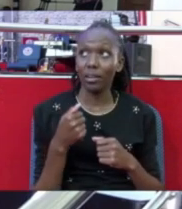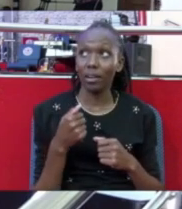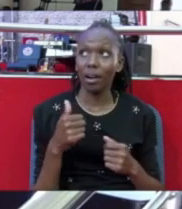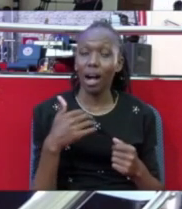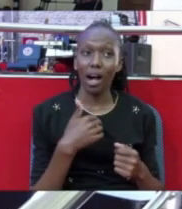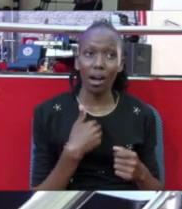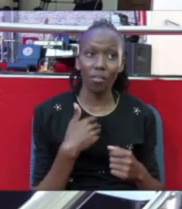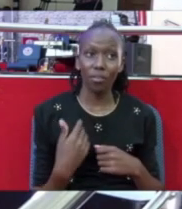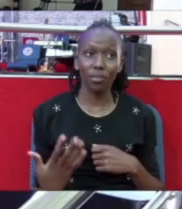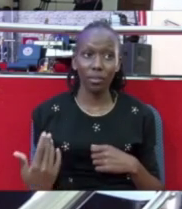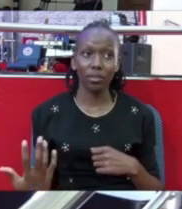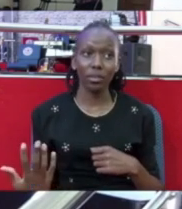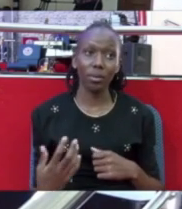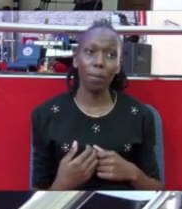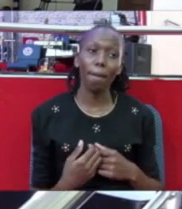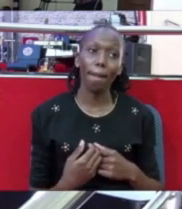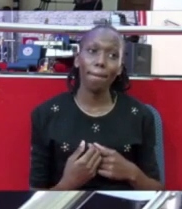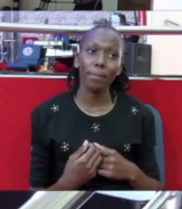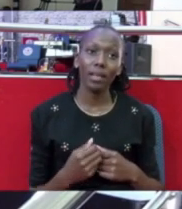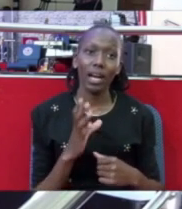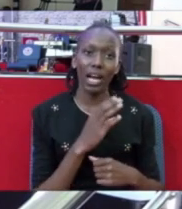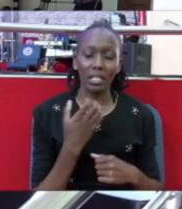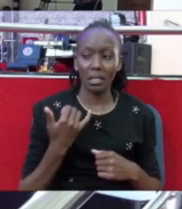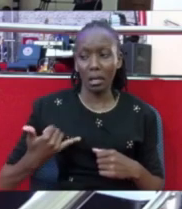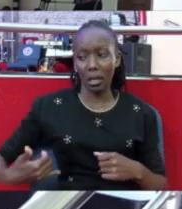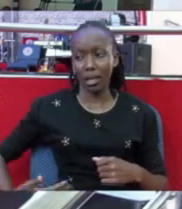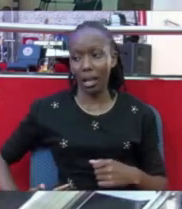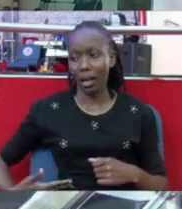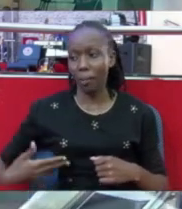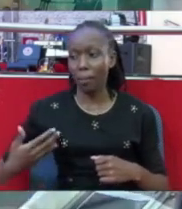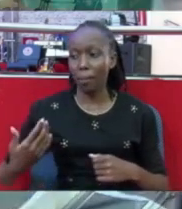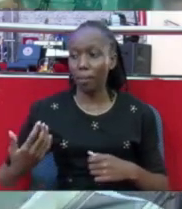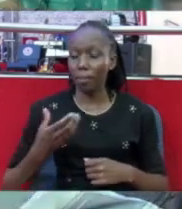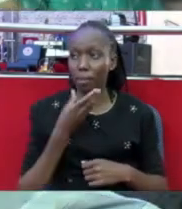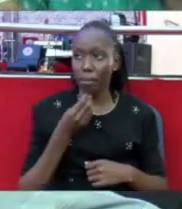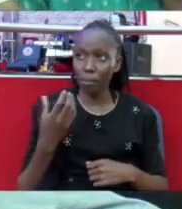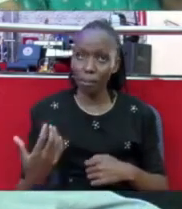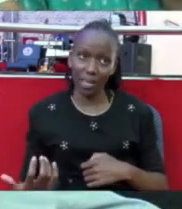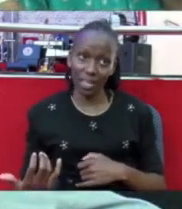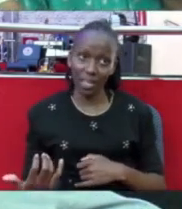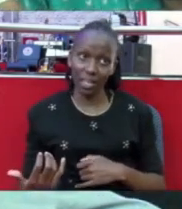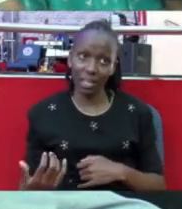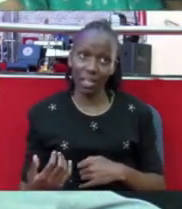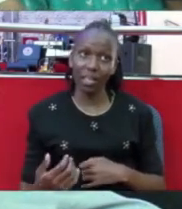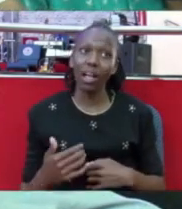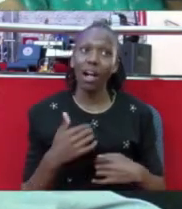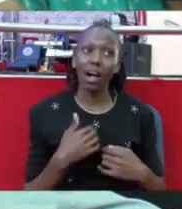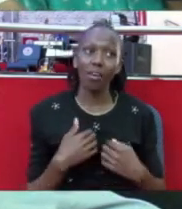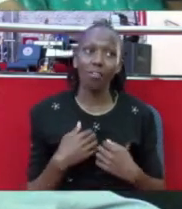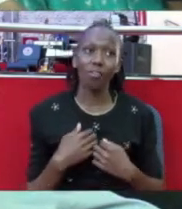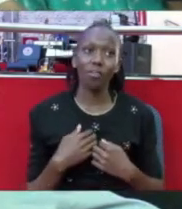ina uwezo zaidi. And the young men having potential. Na wale wanarika pale ambao wana uwezo.